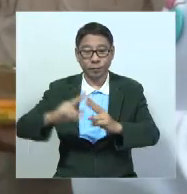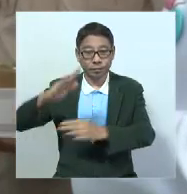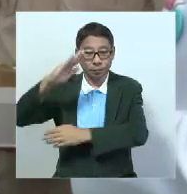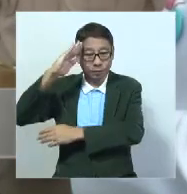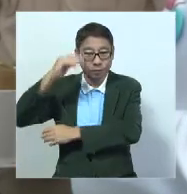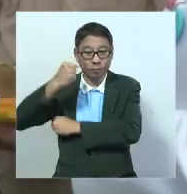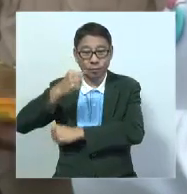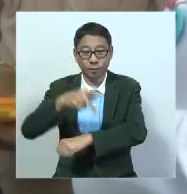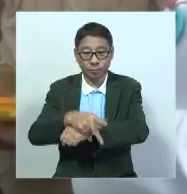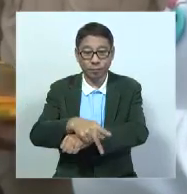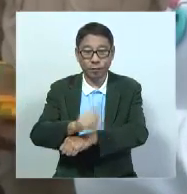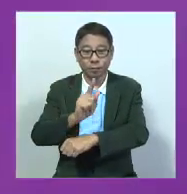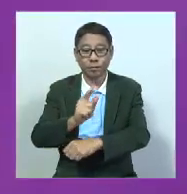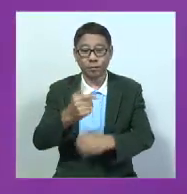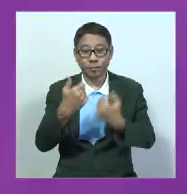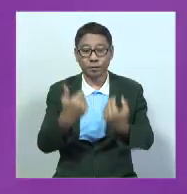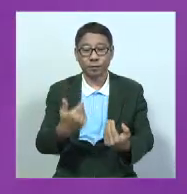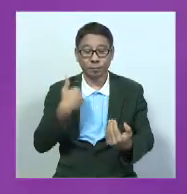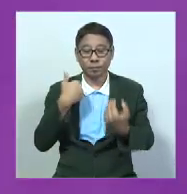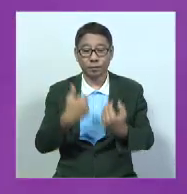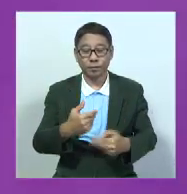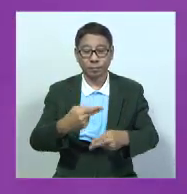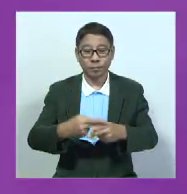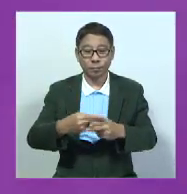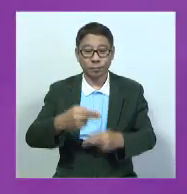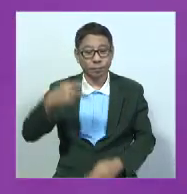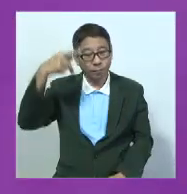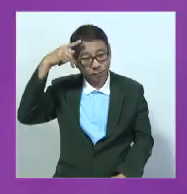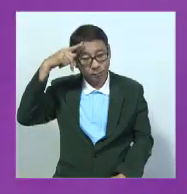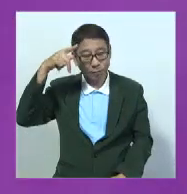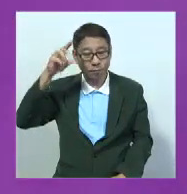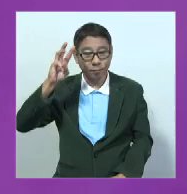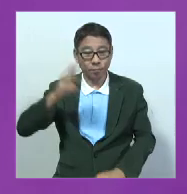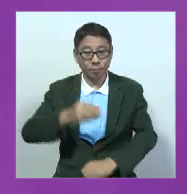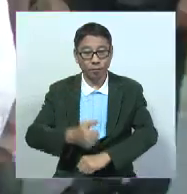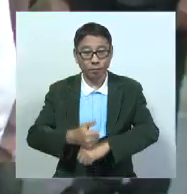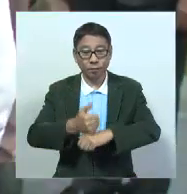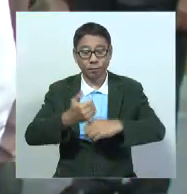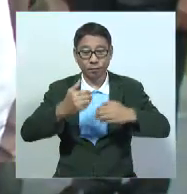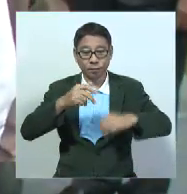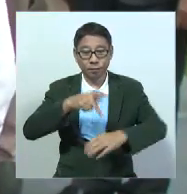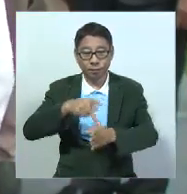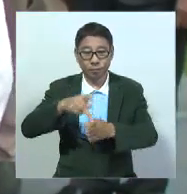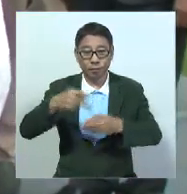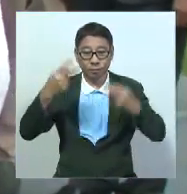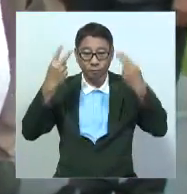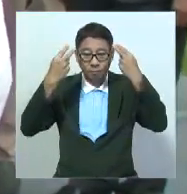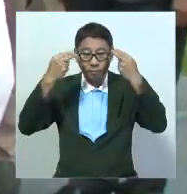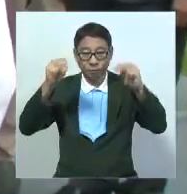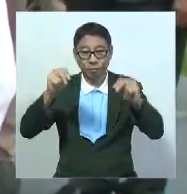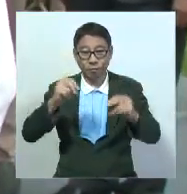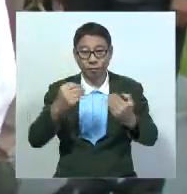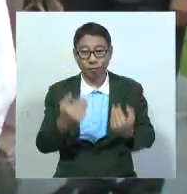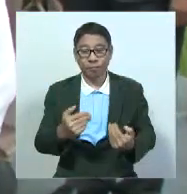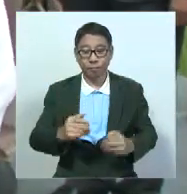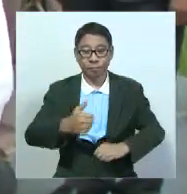ทรวงกลาโหมเป็นประธานในพิธีและมีนายเทวัญลิปตพันลบรัฐมนตรีประจำสำนักนายกรัฐมนตรีพลโทสรร